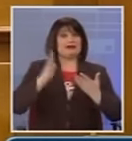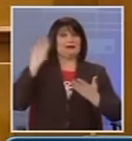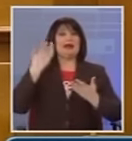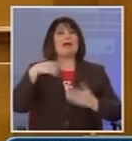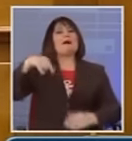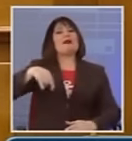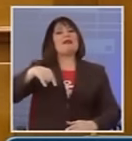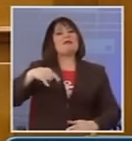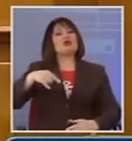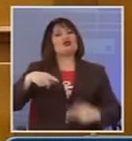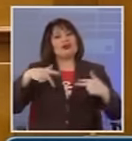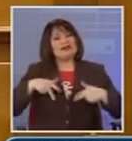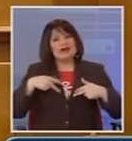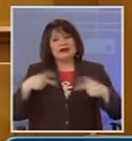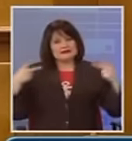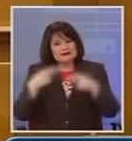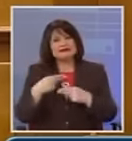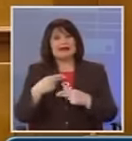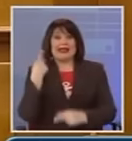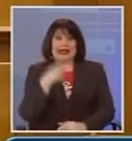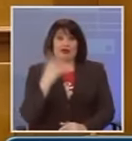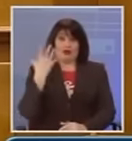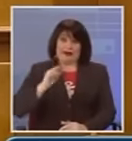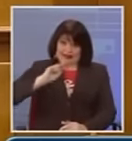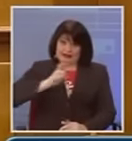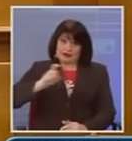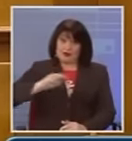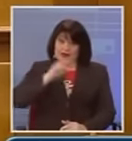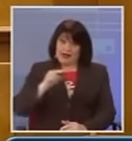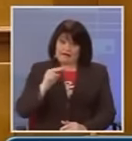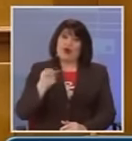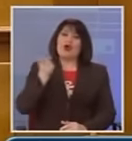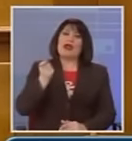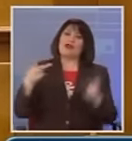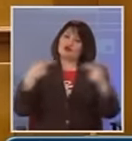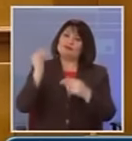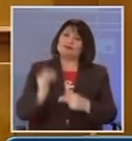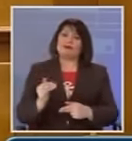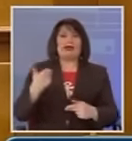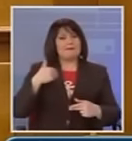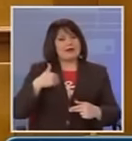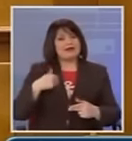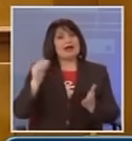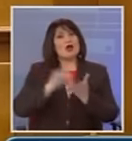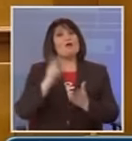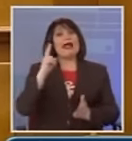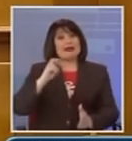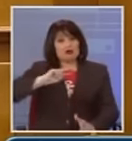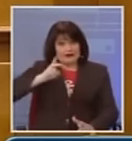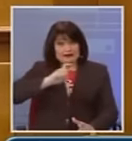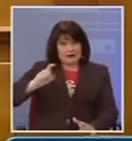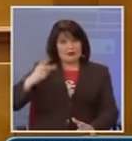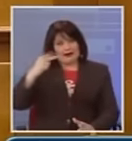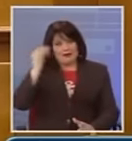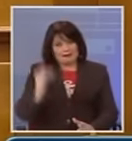Παπαδήμου να το κουρέψει ονομαστικά κατά 105 δισεκατομμύρια. Ύστερα η δική μας κυβέρνηση έκοψε άλλα 20 δισεκατομμύρια